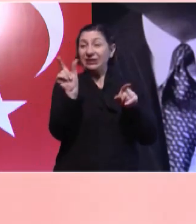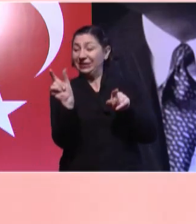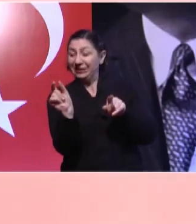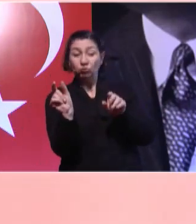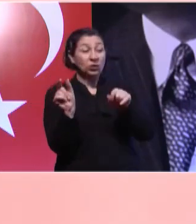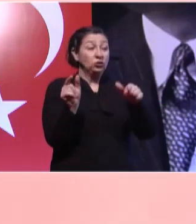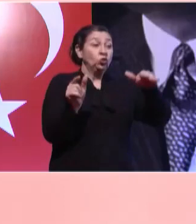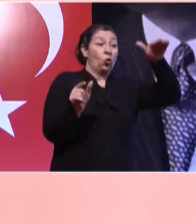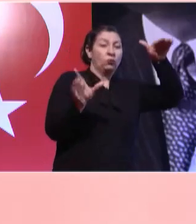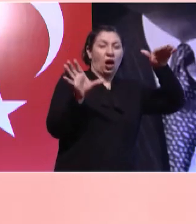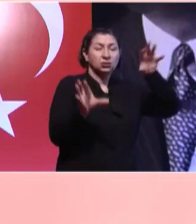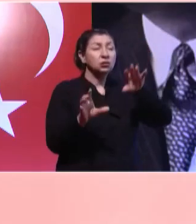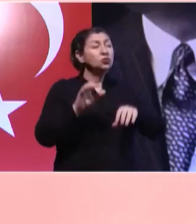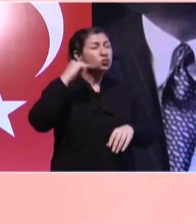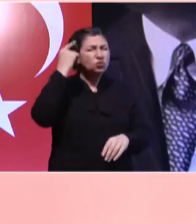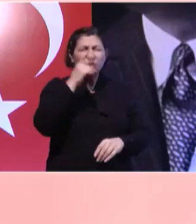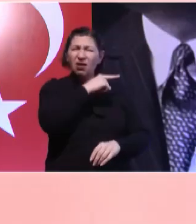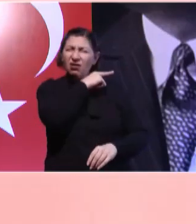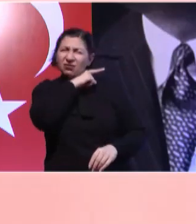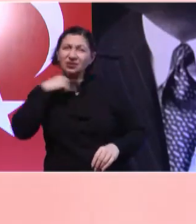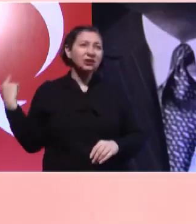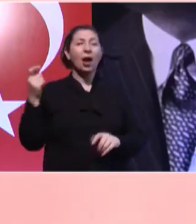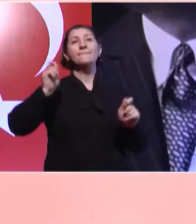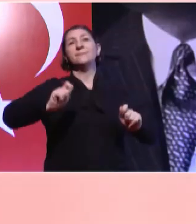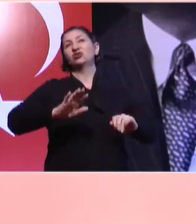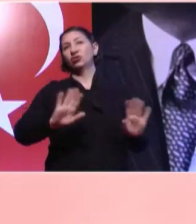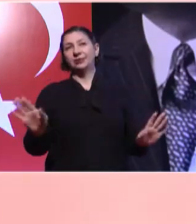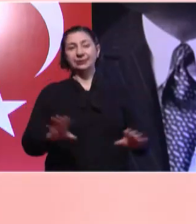diye bir düşüncenin içine asla girmeyeceğiz. Asla.